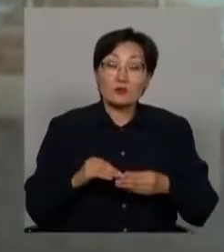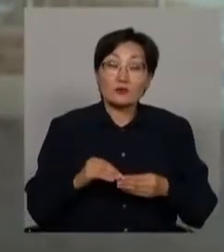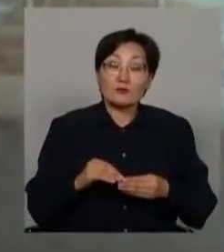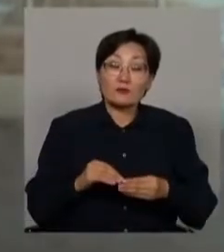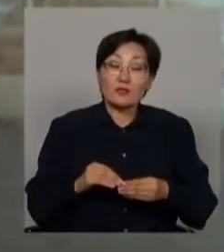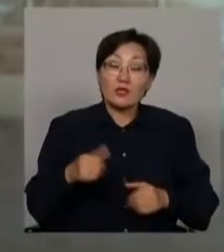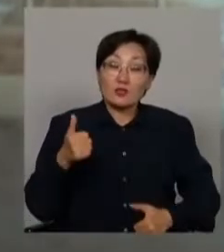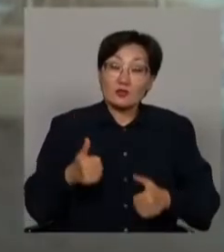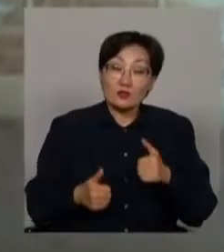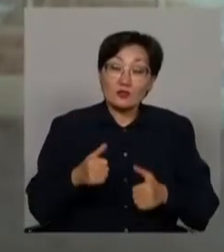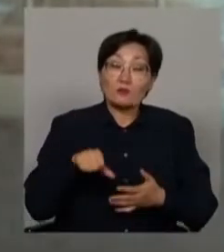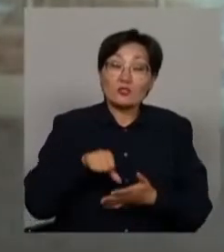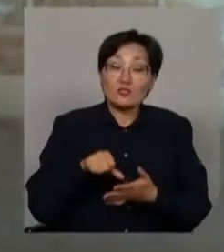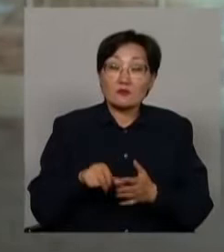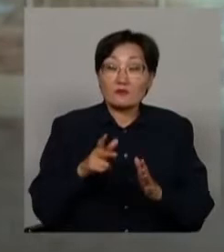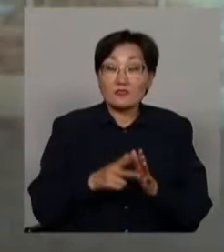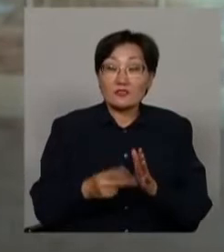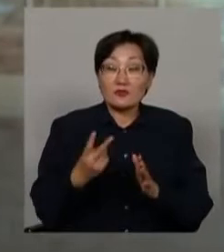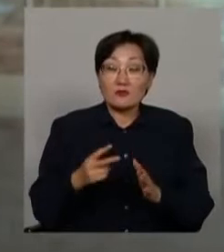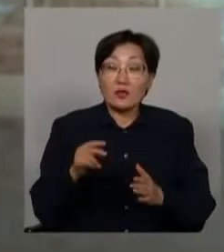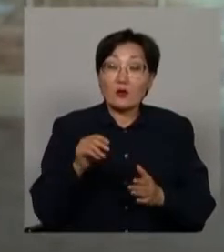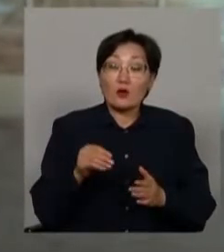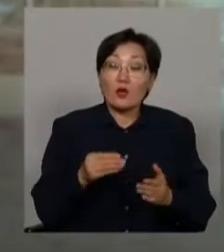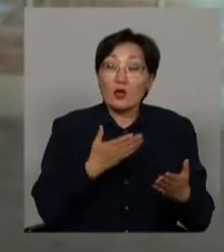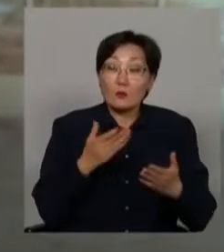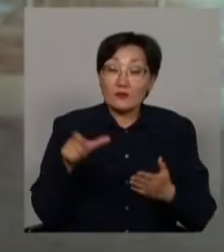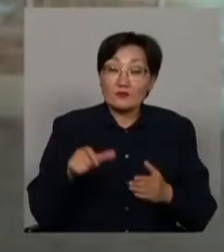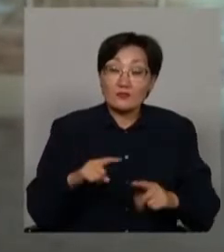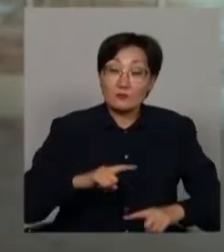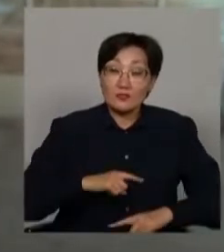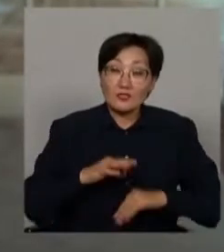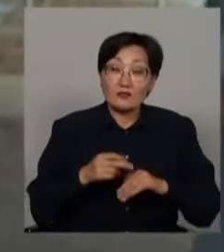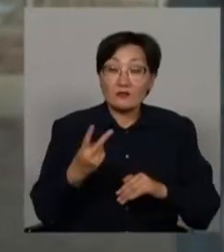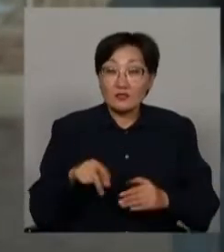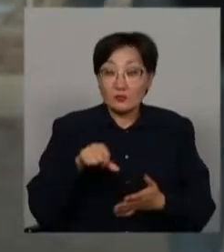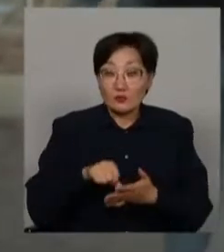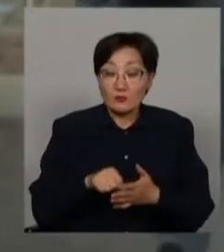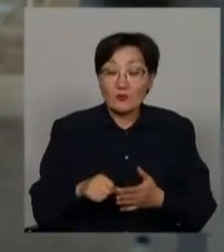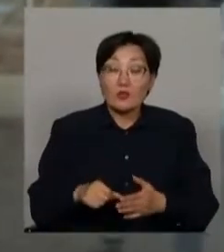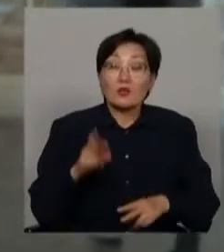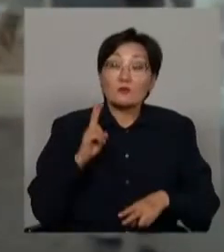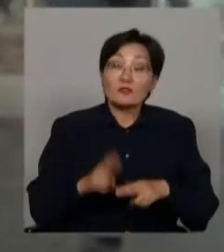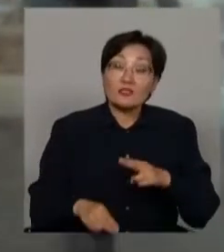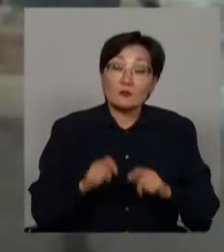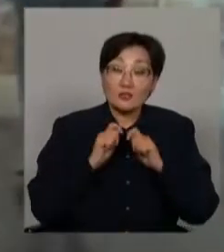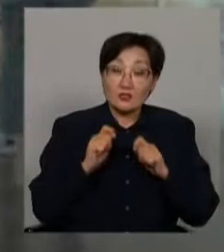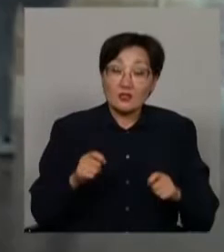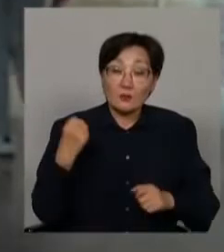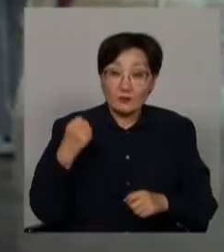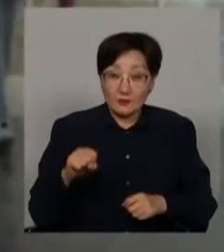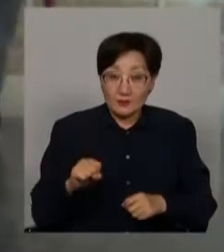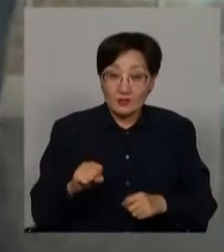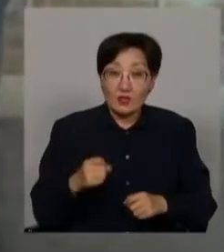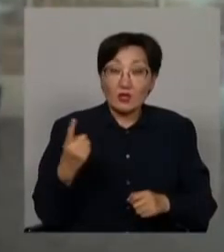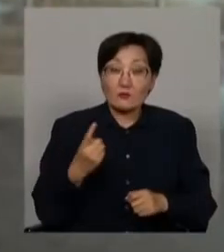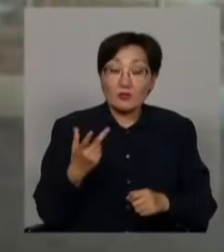В соревновании приняли участие 82 поэта, однако в финал прошли только 20 участников. Церемония завершится награждением победителей. За